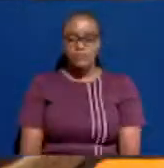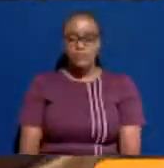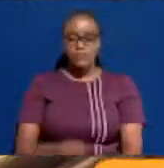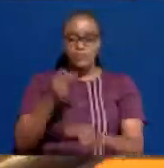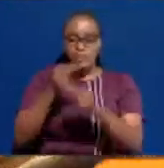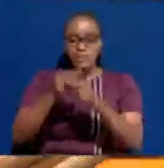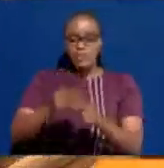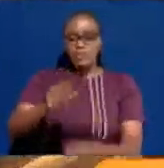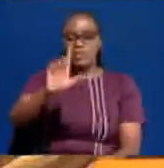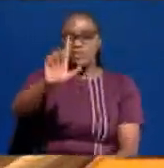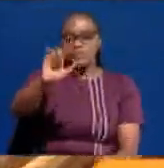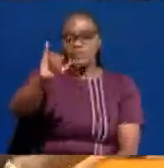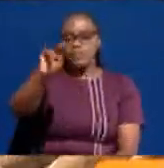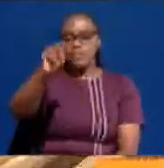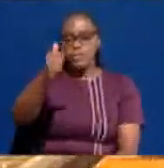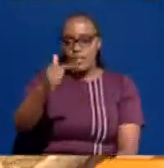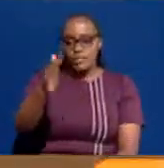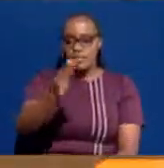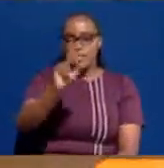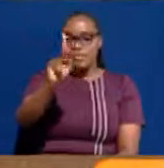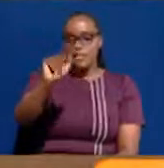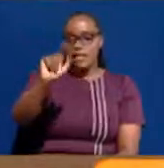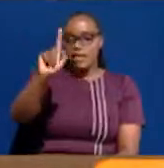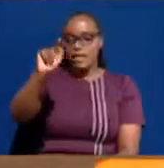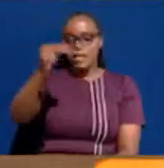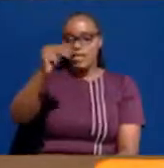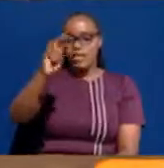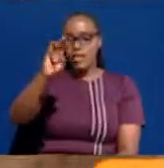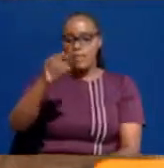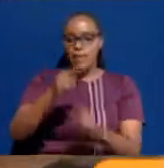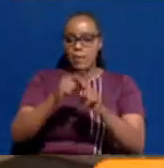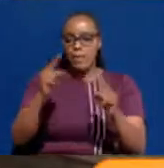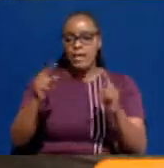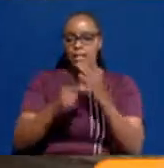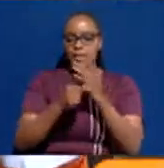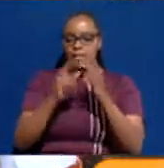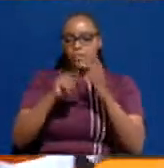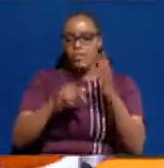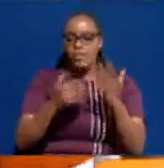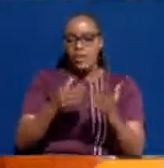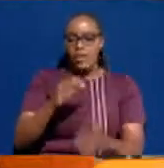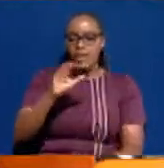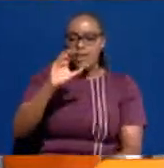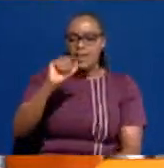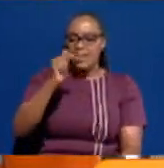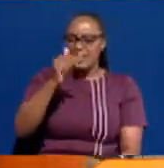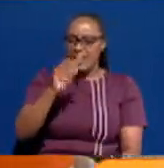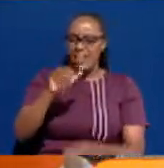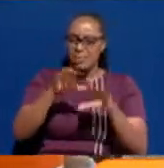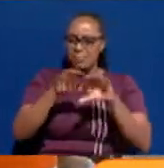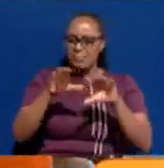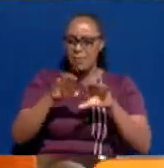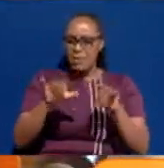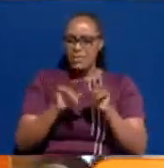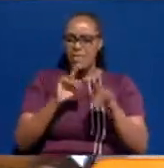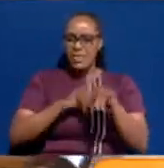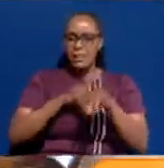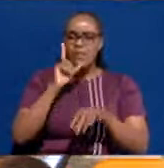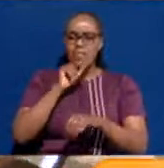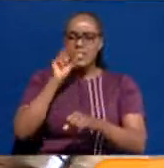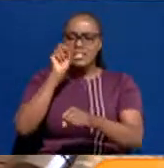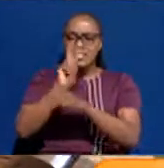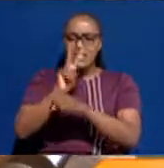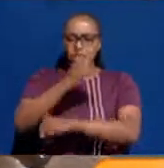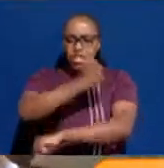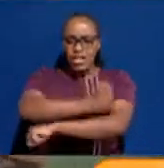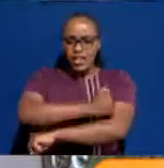Naitwa Linet Kathambi, lakini najulikana sana kama Kathy Andrews. Baada ya kumaliza shule ya upili,